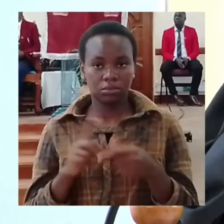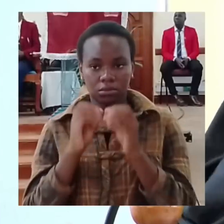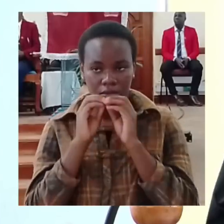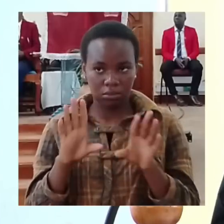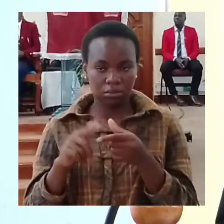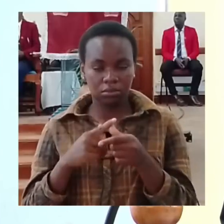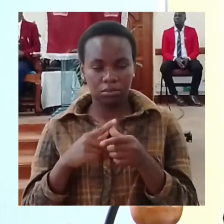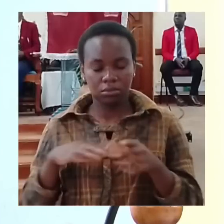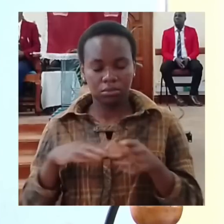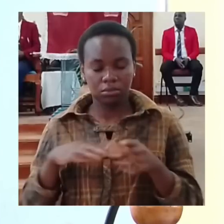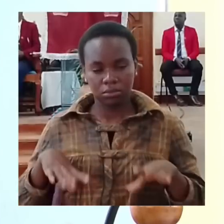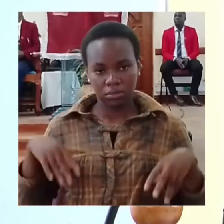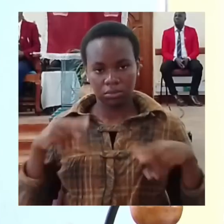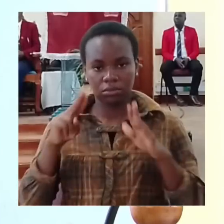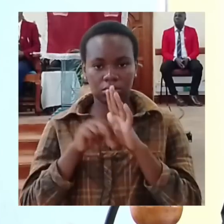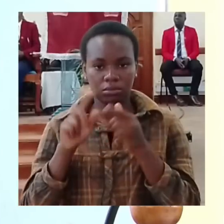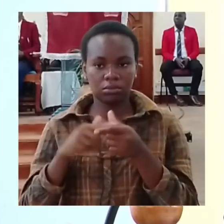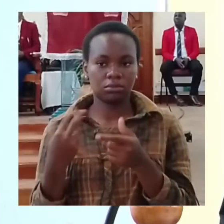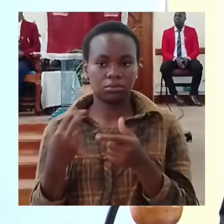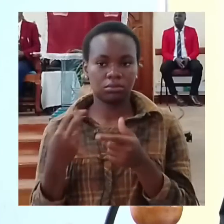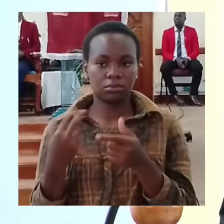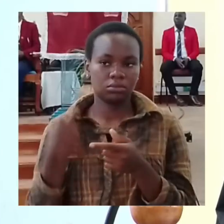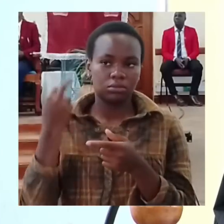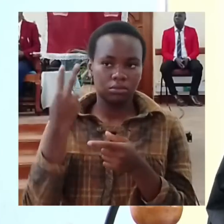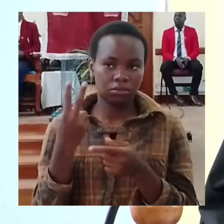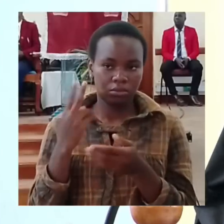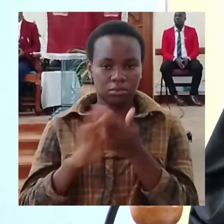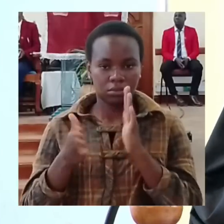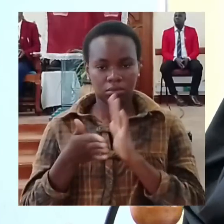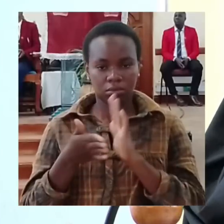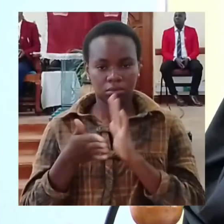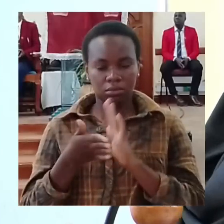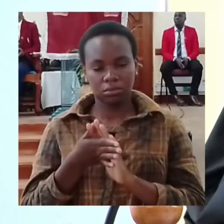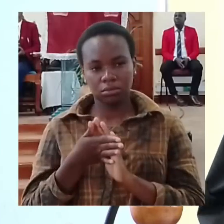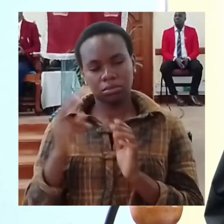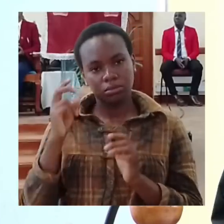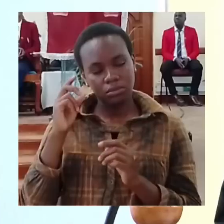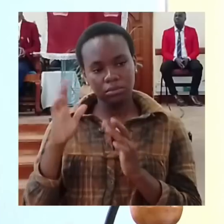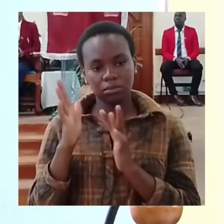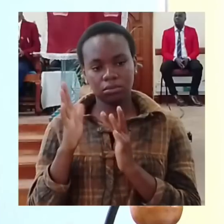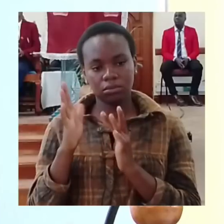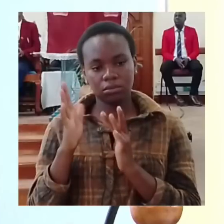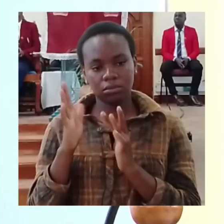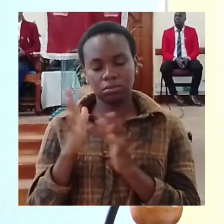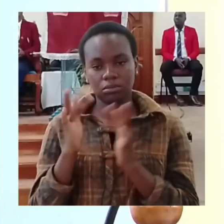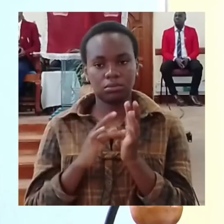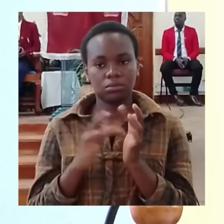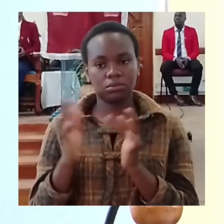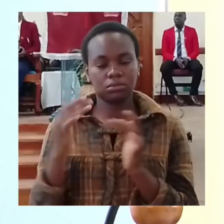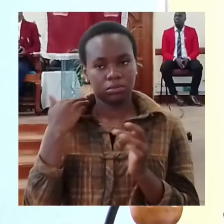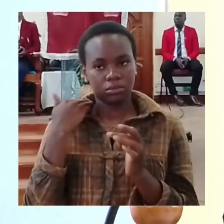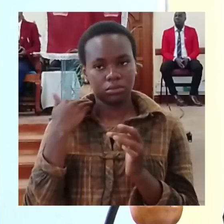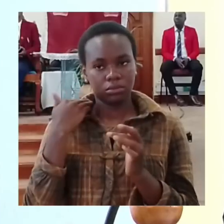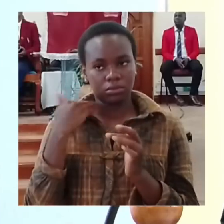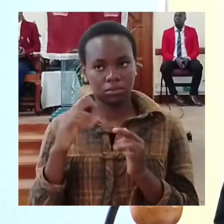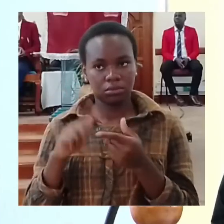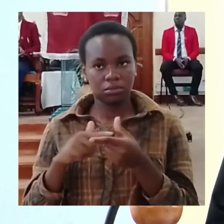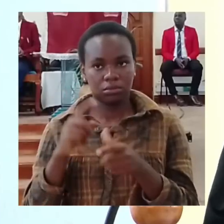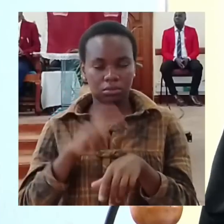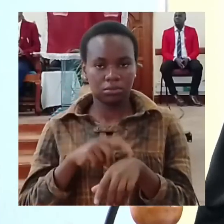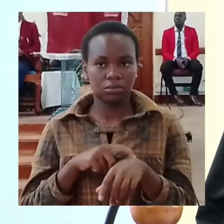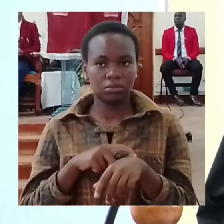twagia na mwitugirio. Undu wa keri uria utumaga Ngai arege mundu kana ngoro ya mundu ni hindi